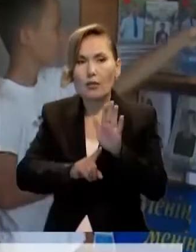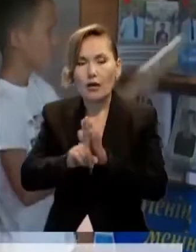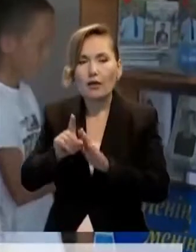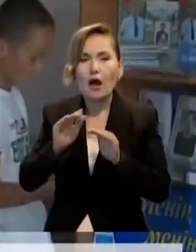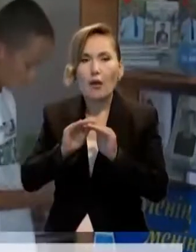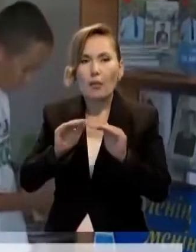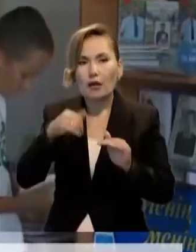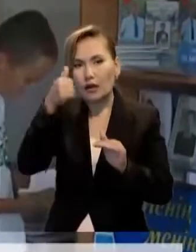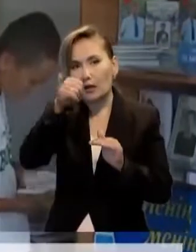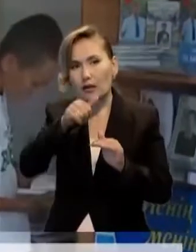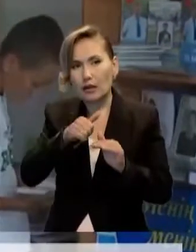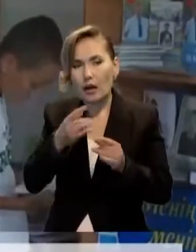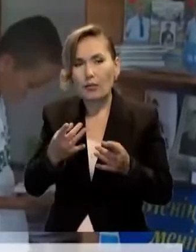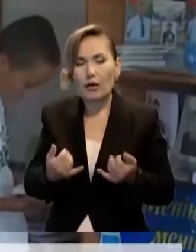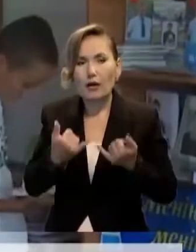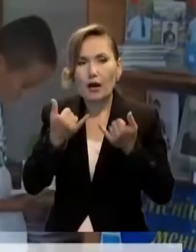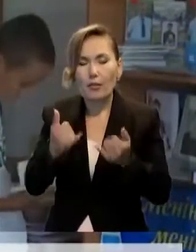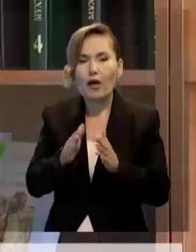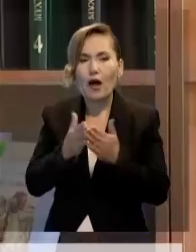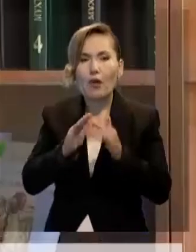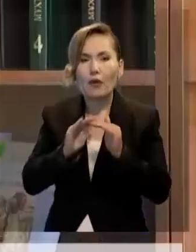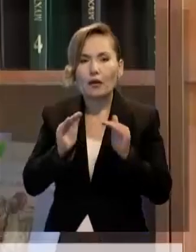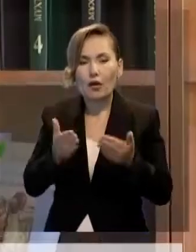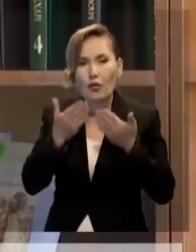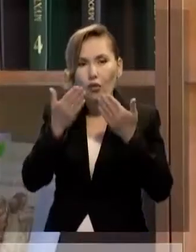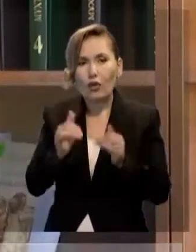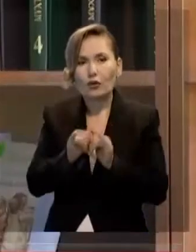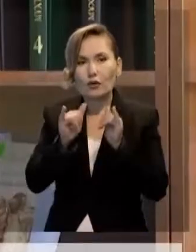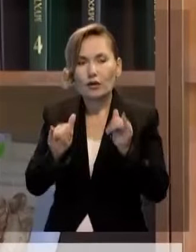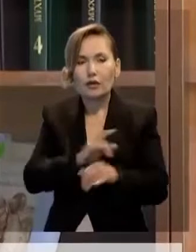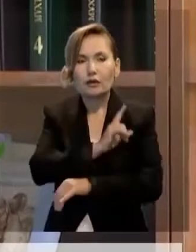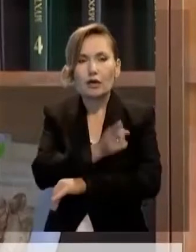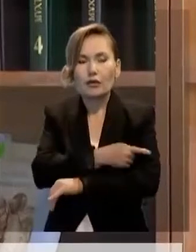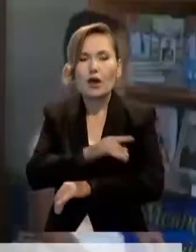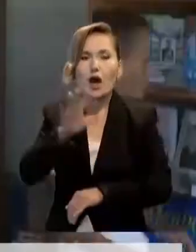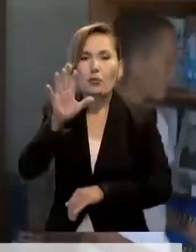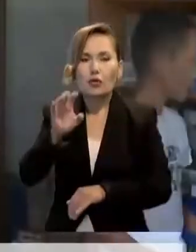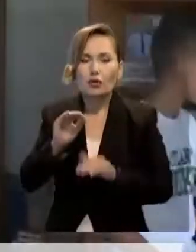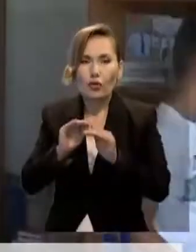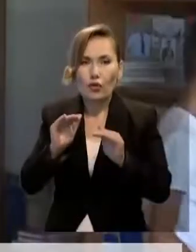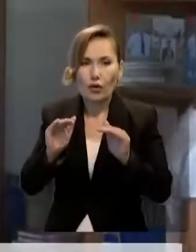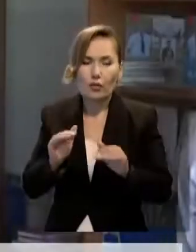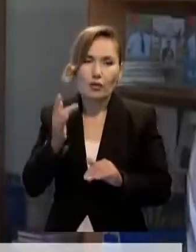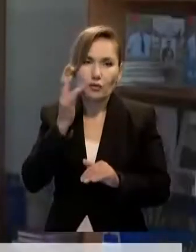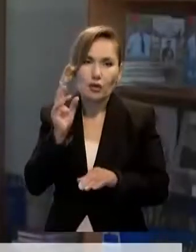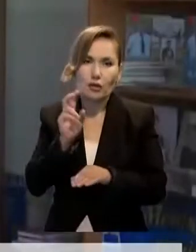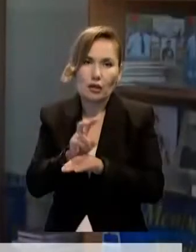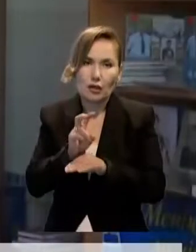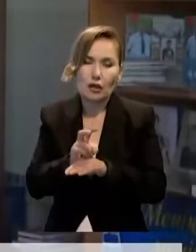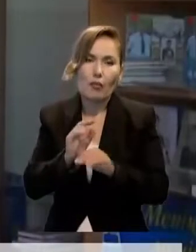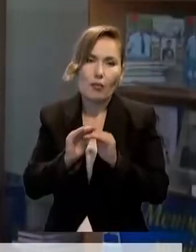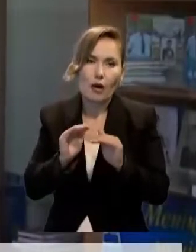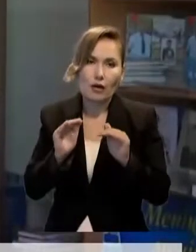болғаннан кейін бізде оқырмандар саны күрт арта бастады. Соның ішінде 500 оқырман болса, 300-і балалар